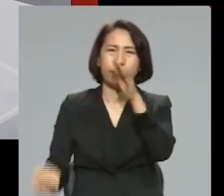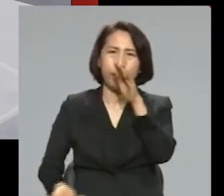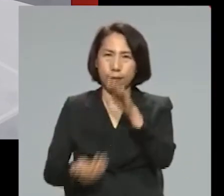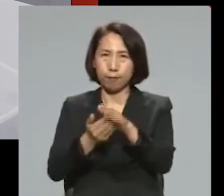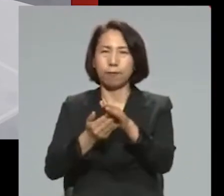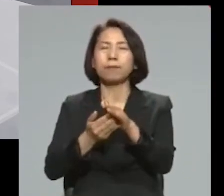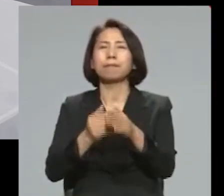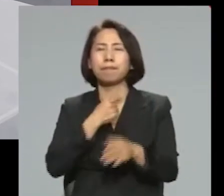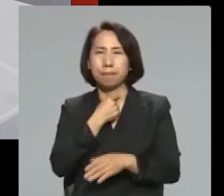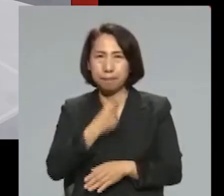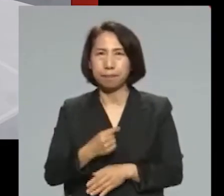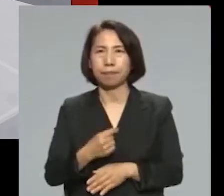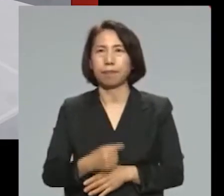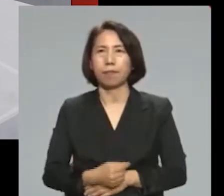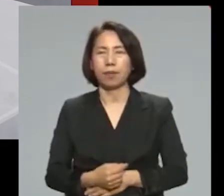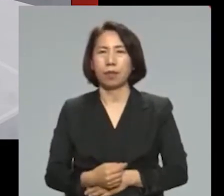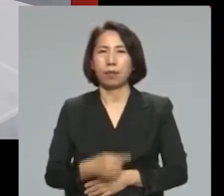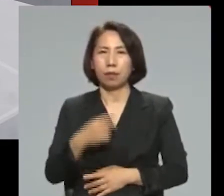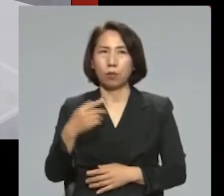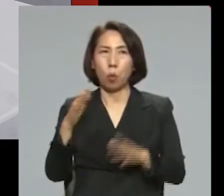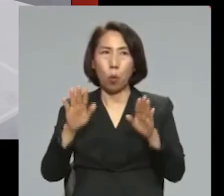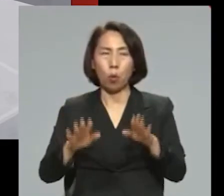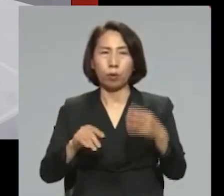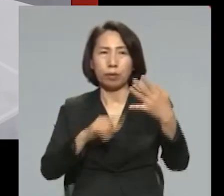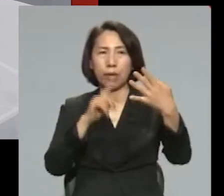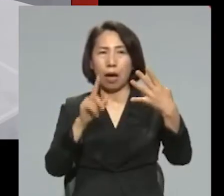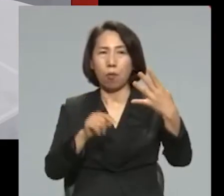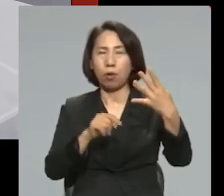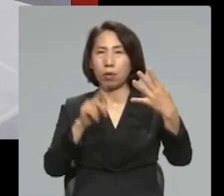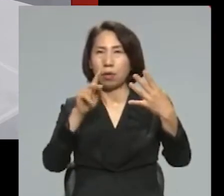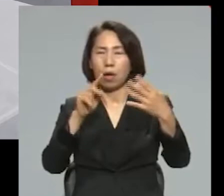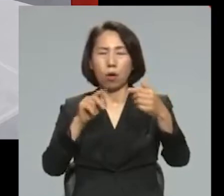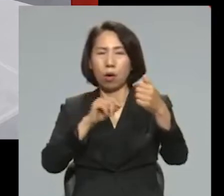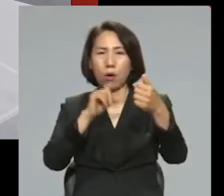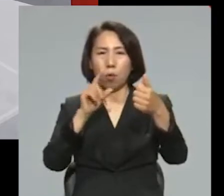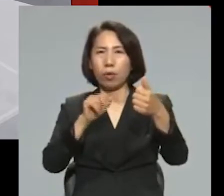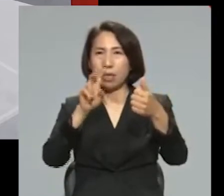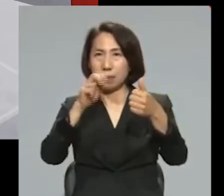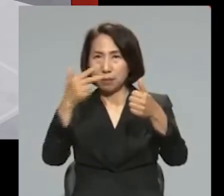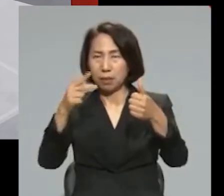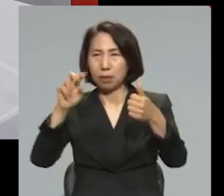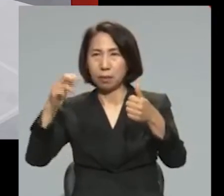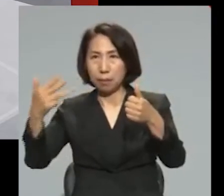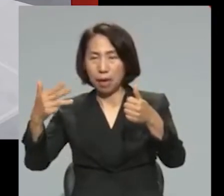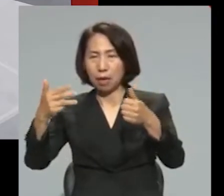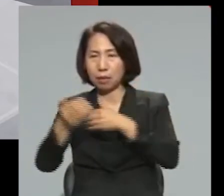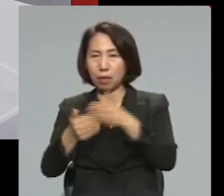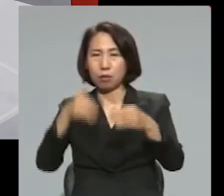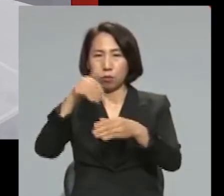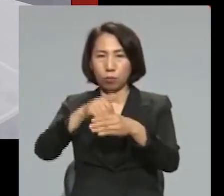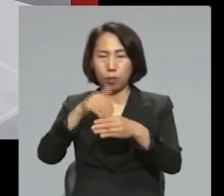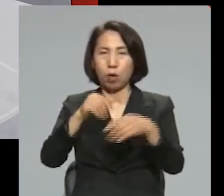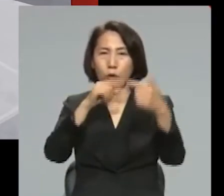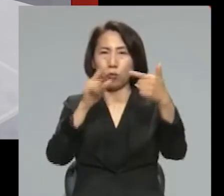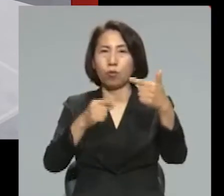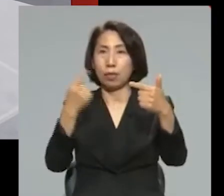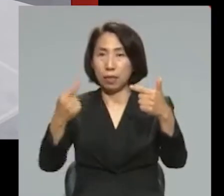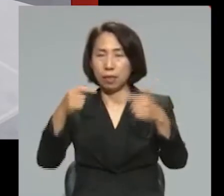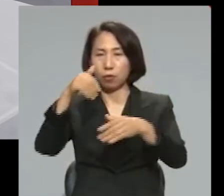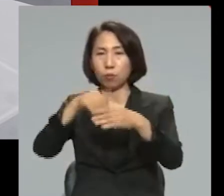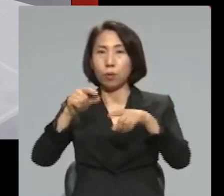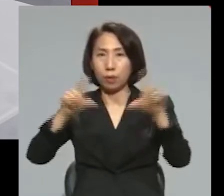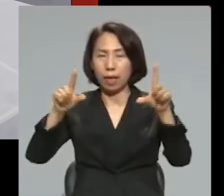이뤄내겠습니다. 27일과 28일 사전투표, 6월 1일 투표일, 기호 2번